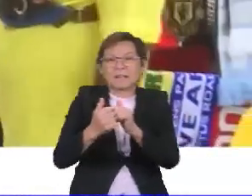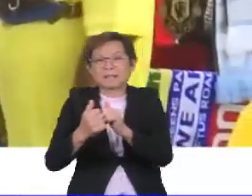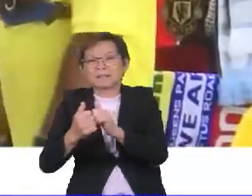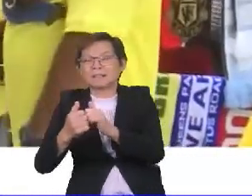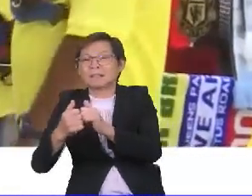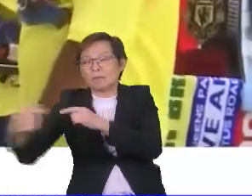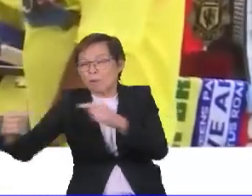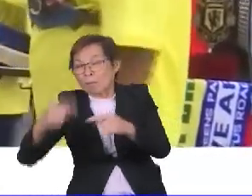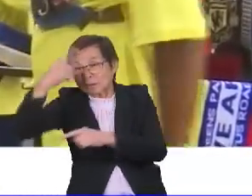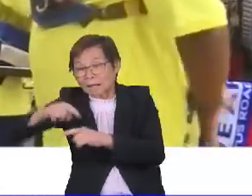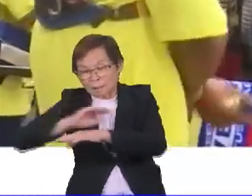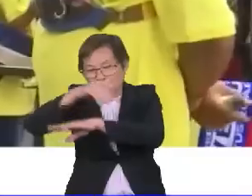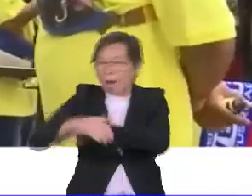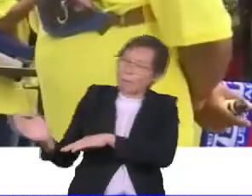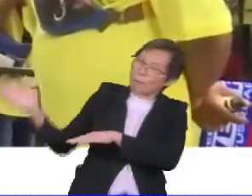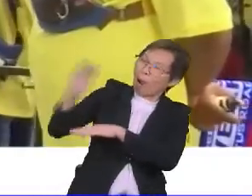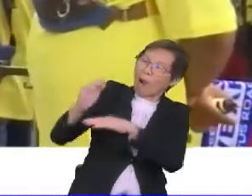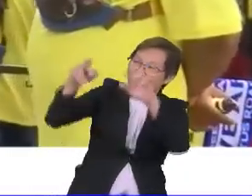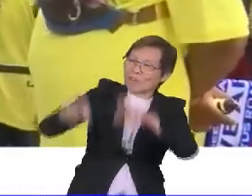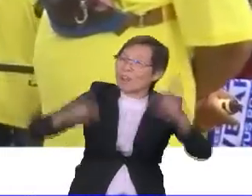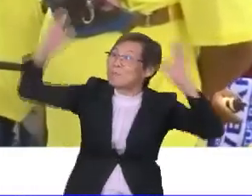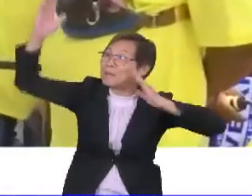menentang Thailand pada malam ini